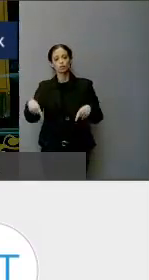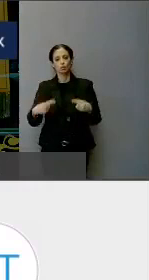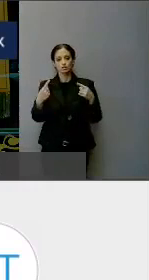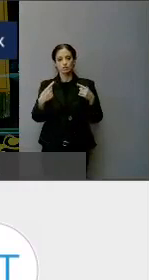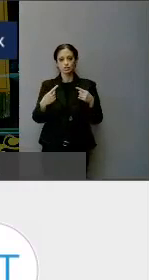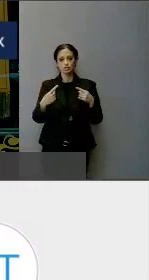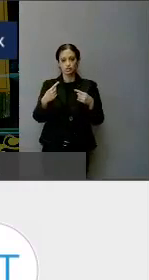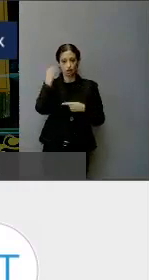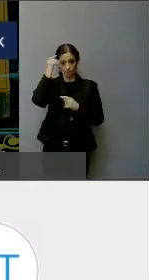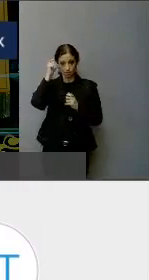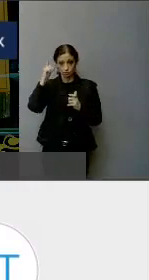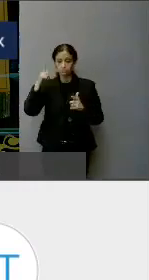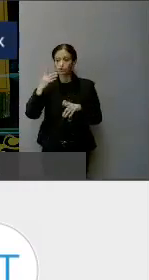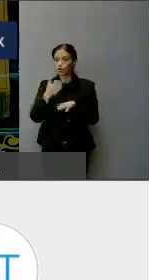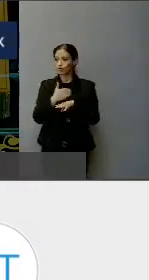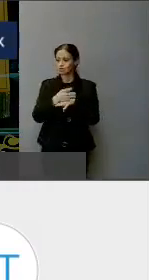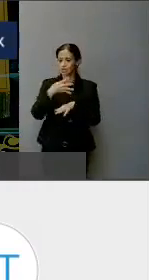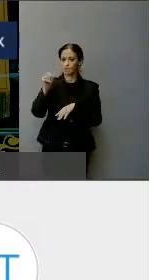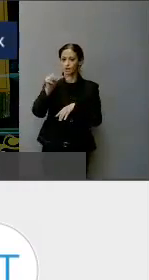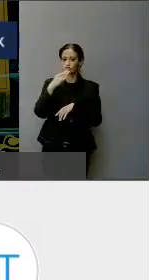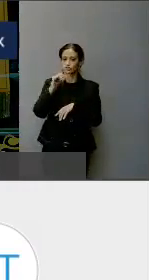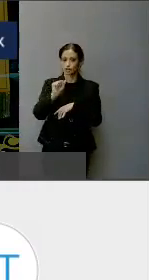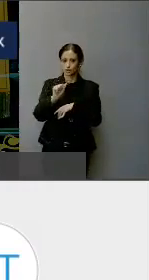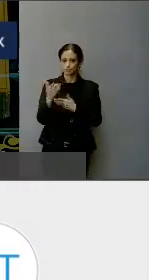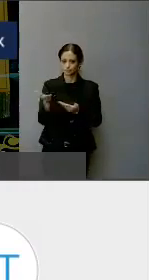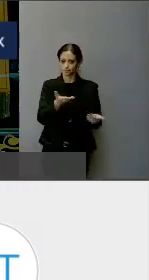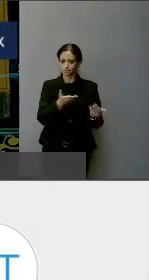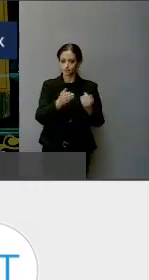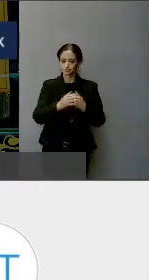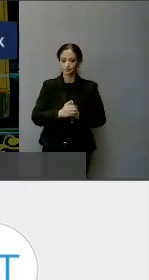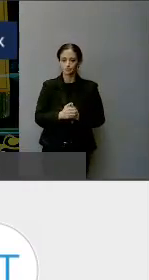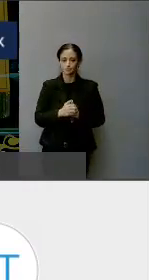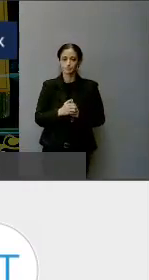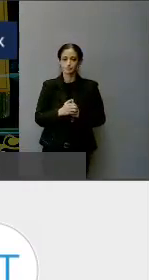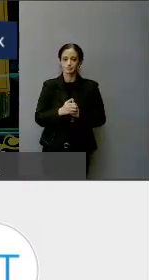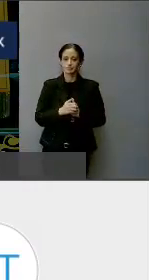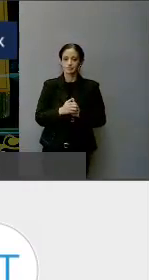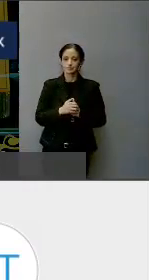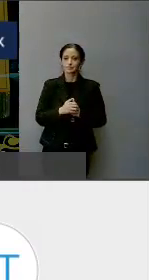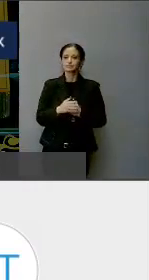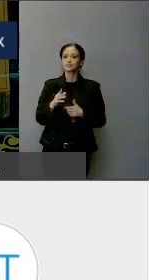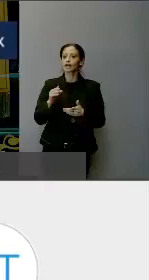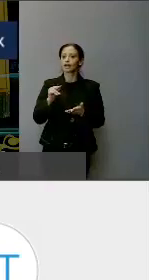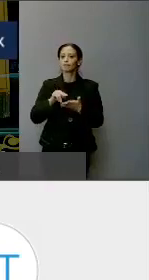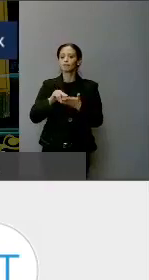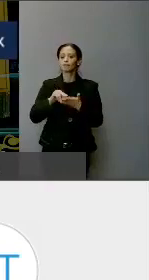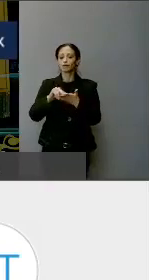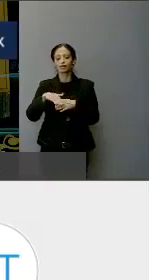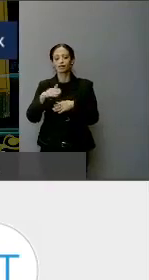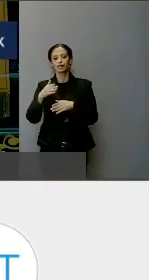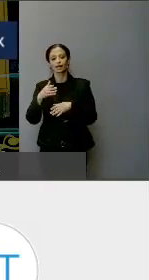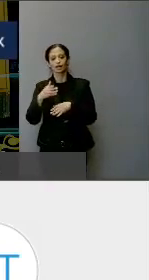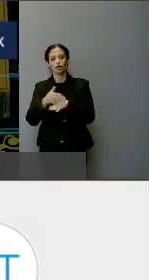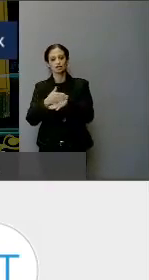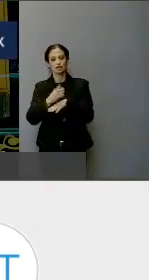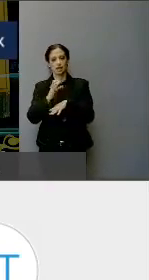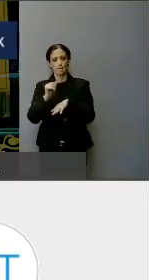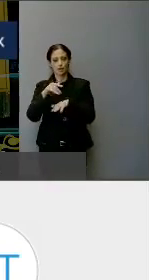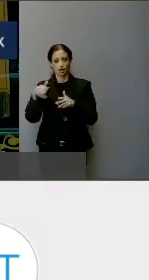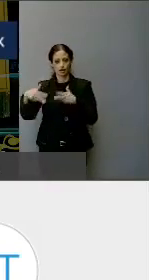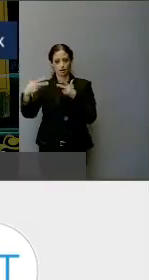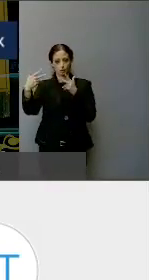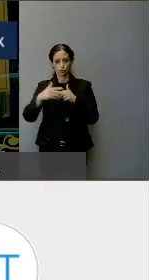consigliere mascia prima sì prenotato anche il consigliere campanelli a da remoto prego consigliera ma